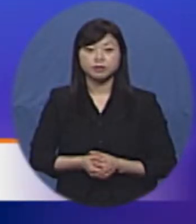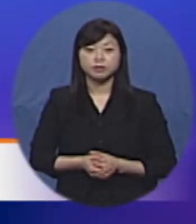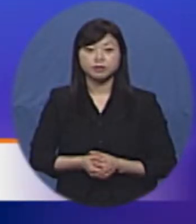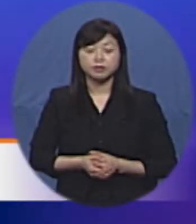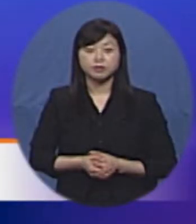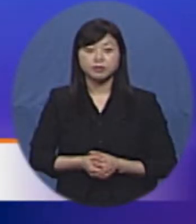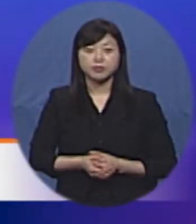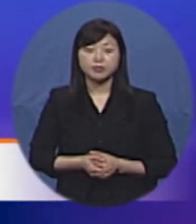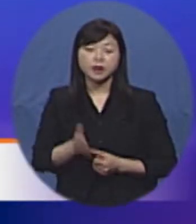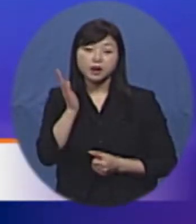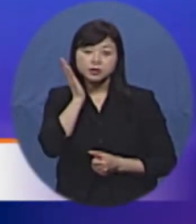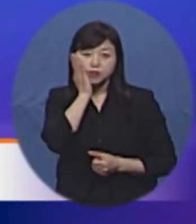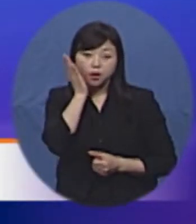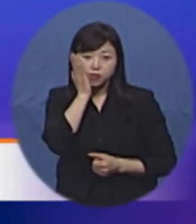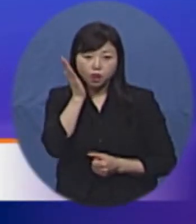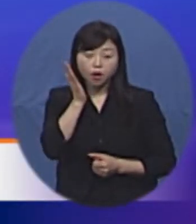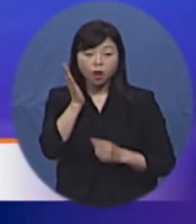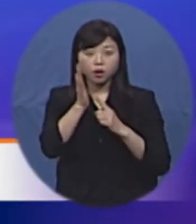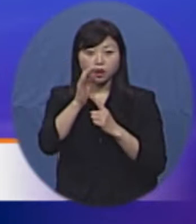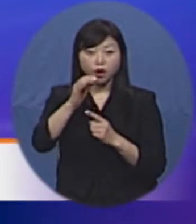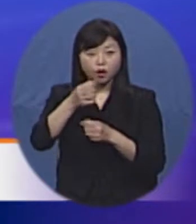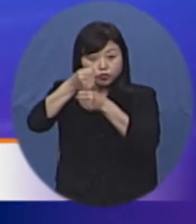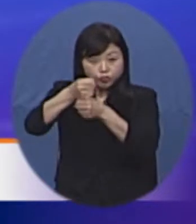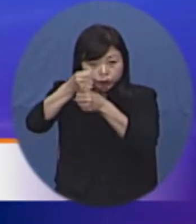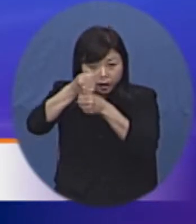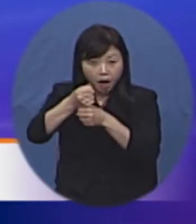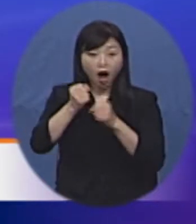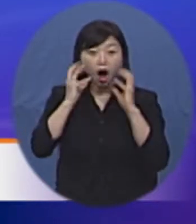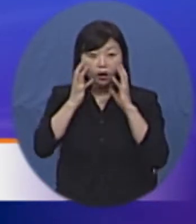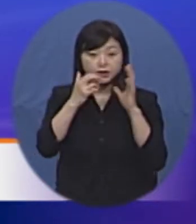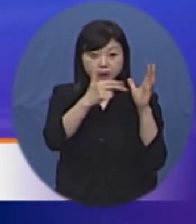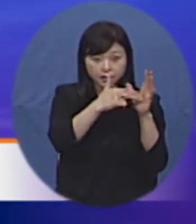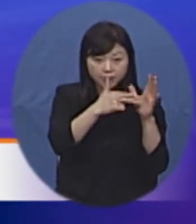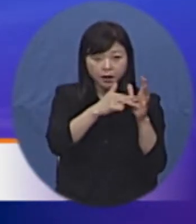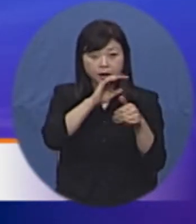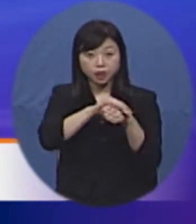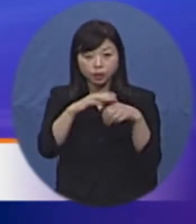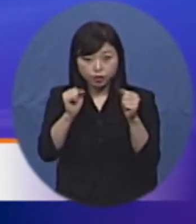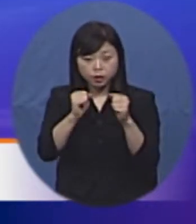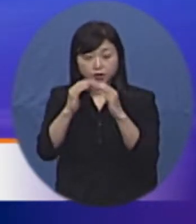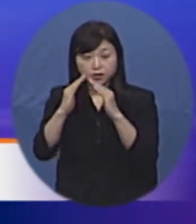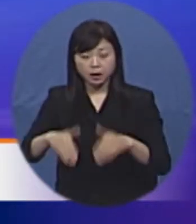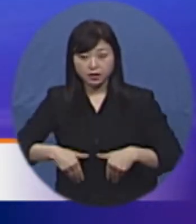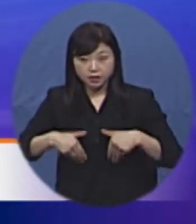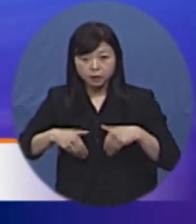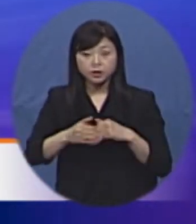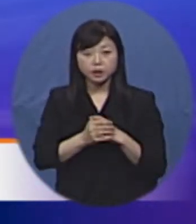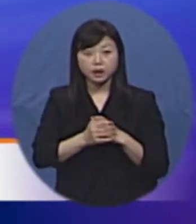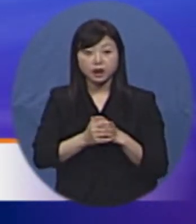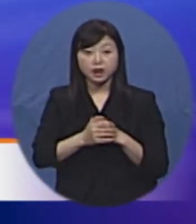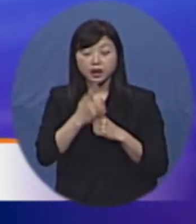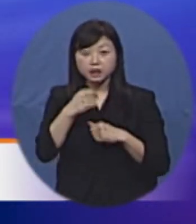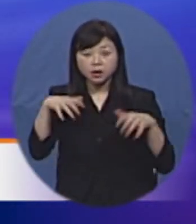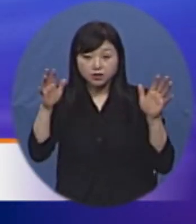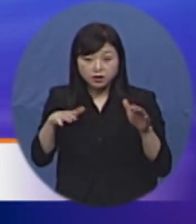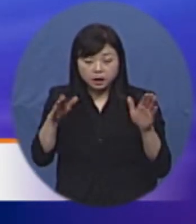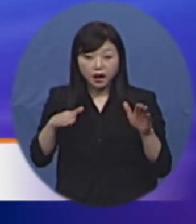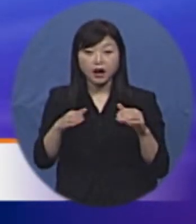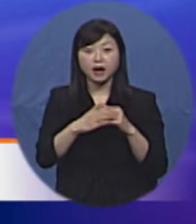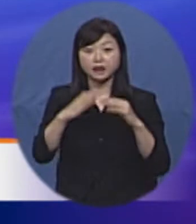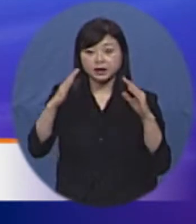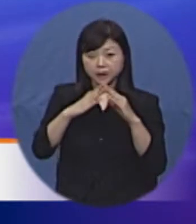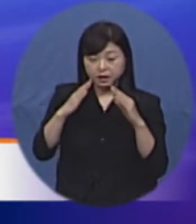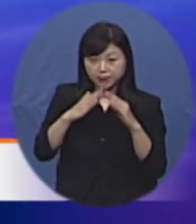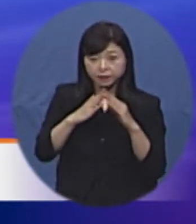초록우산 어린이재단과 경상북도, 전라남도가 함께하는 천사보금자리주택. 추위를 막아줄 천사보금자리